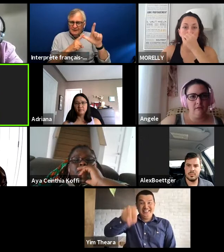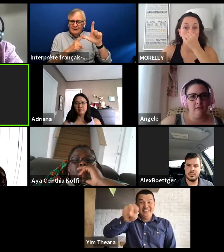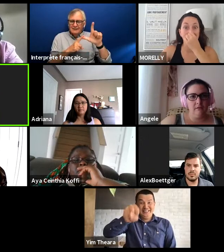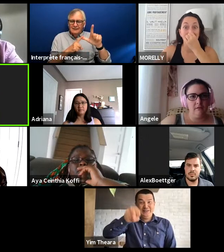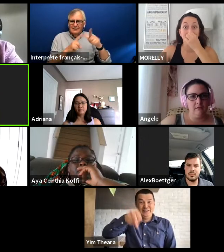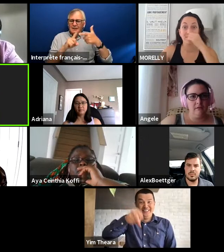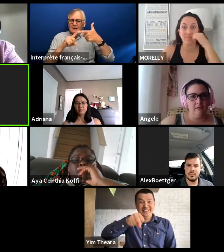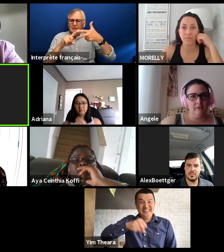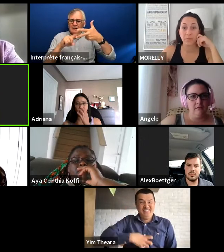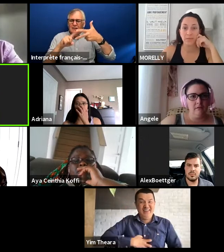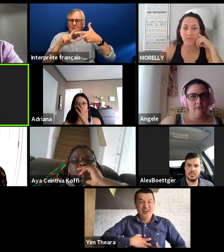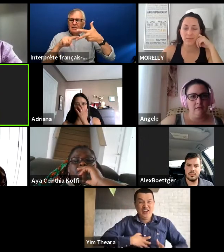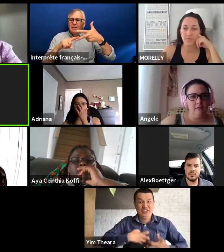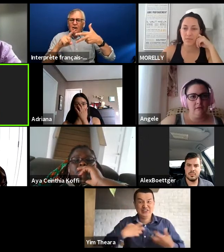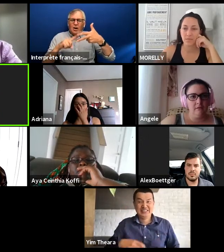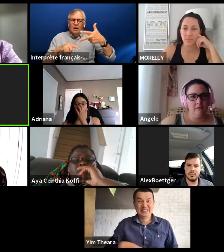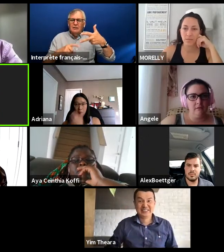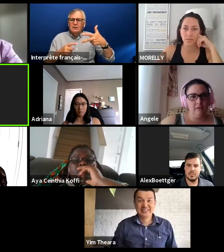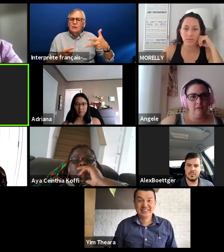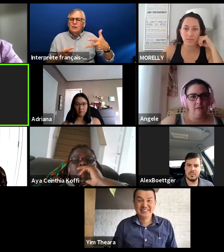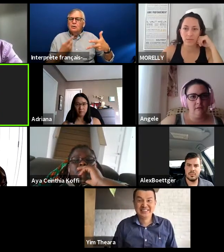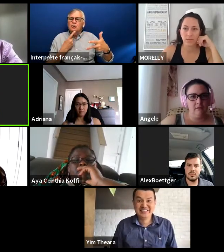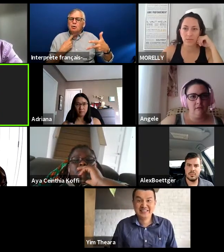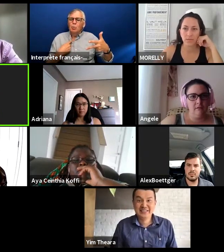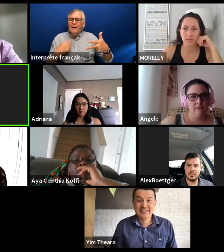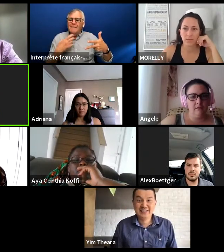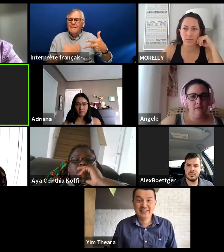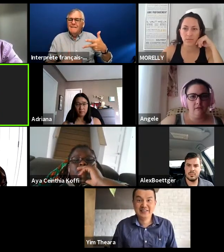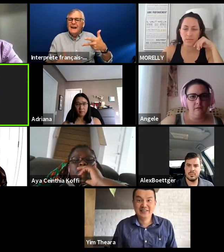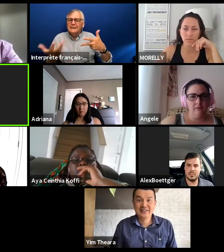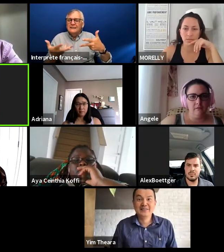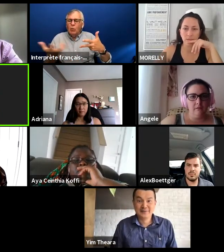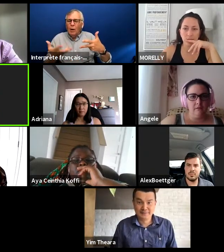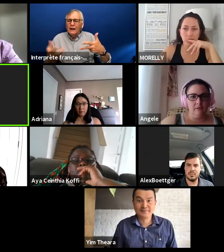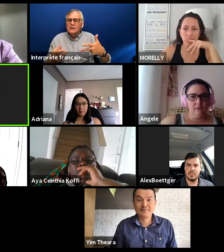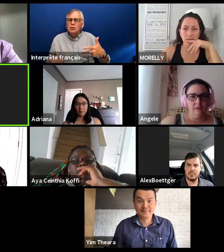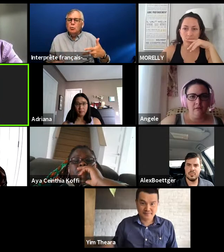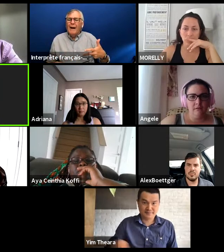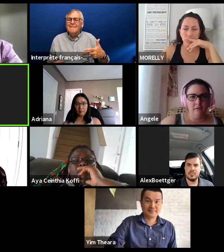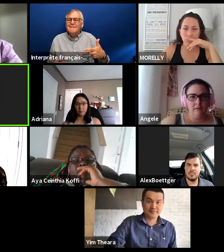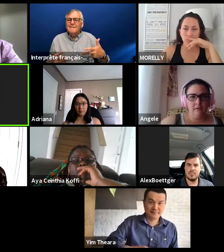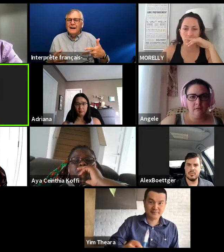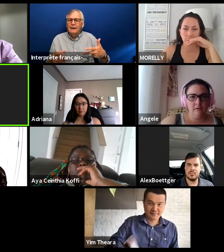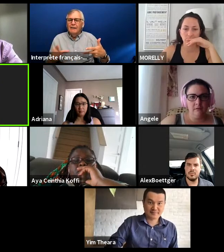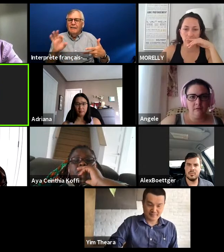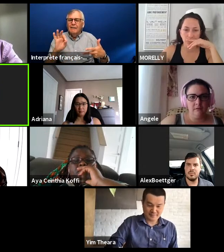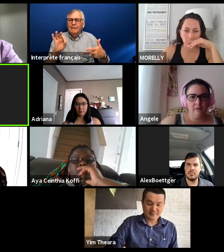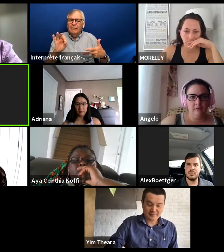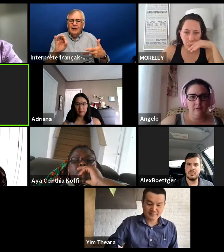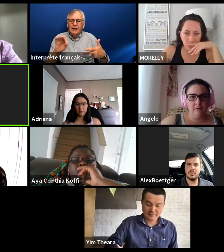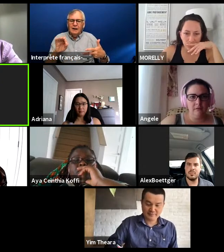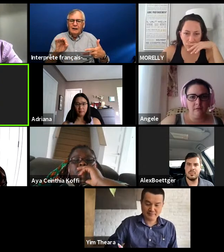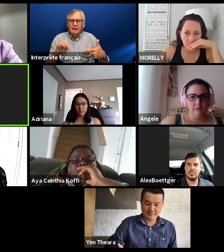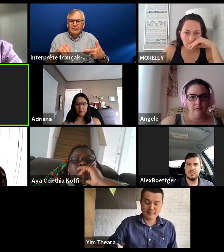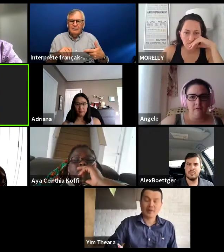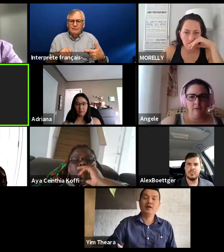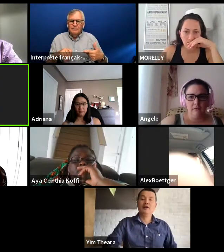Puis les 2 autres signes, soif et faim. Avoir soif. Je sais qu'en ASL, c'est ça.